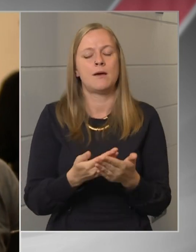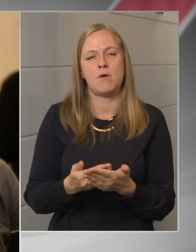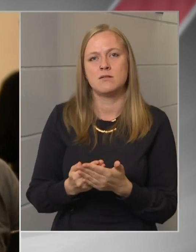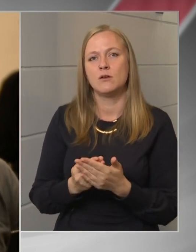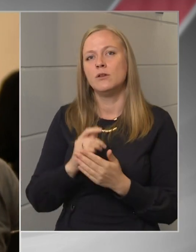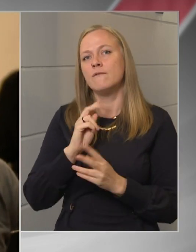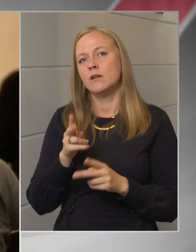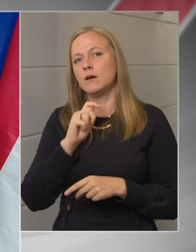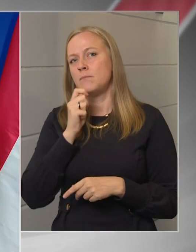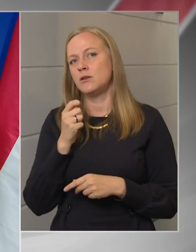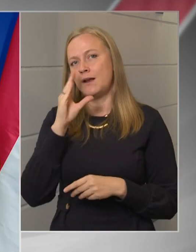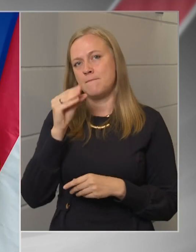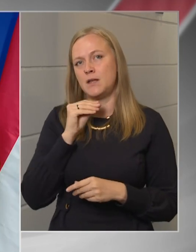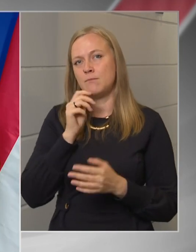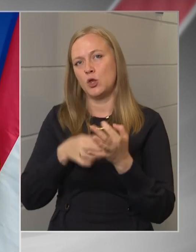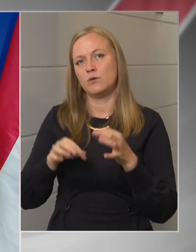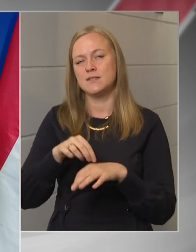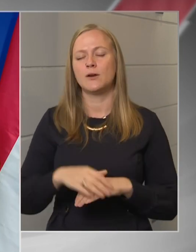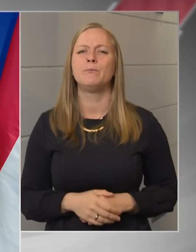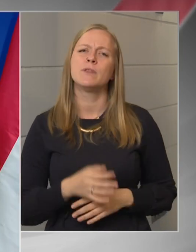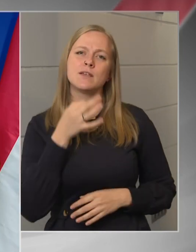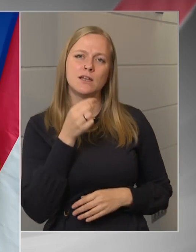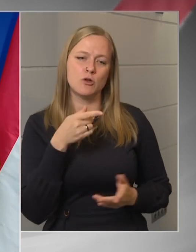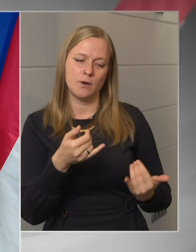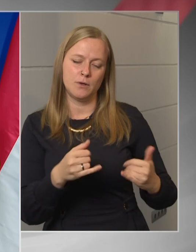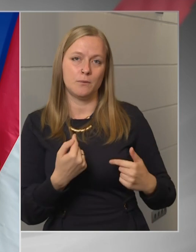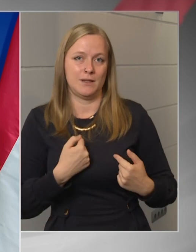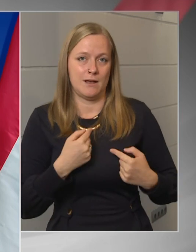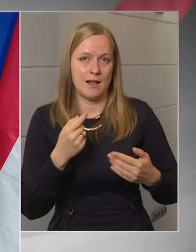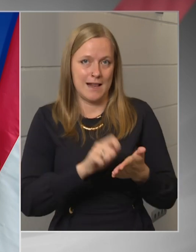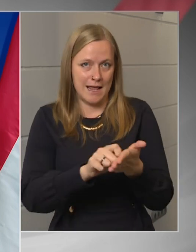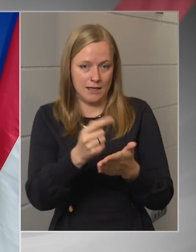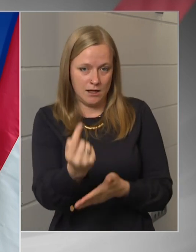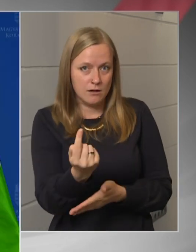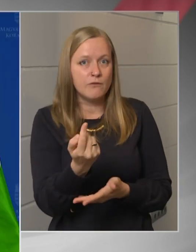gazdag emberek Magyarországon. De az a kérdés jön, abból indul le, amit ön leír, vagy abból, amit én mondok?